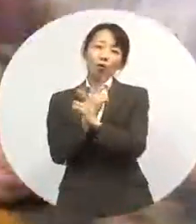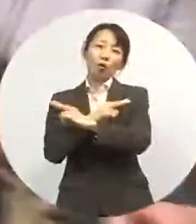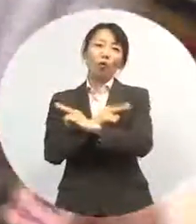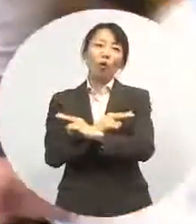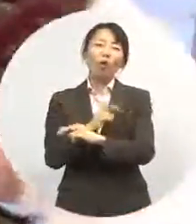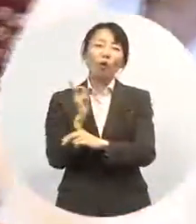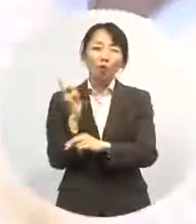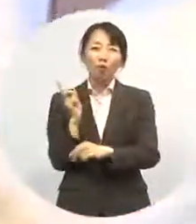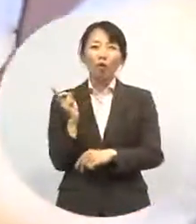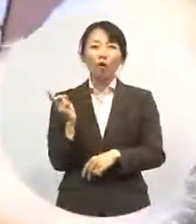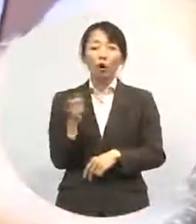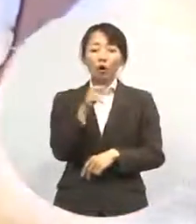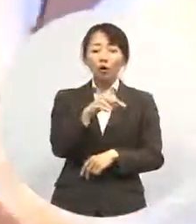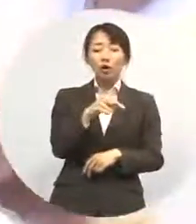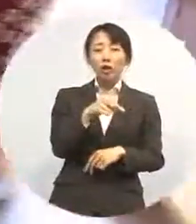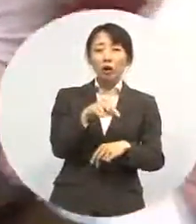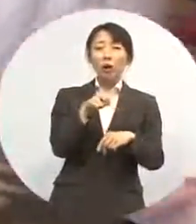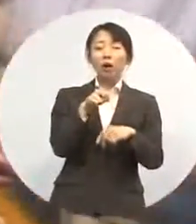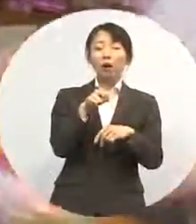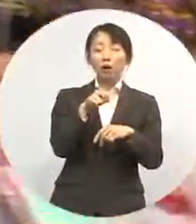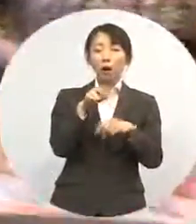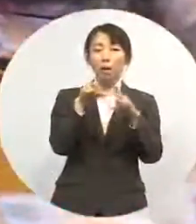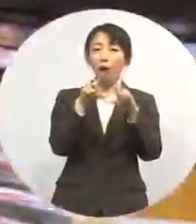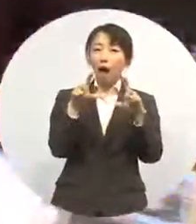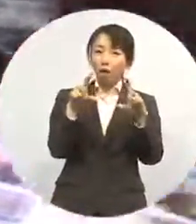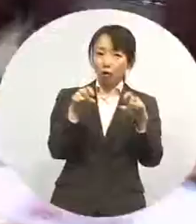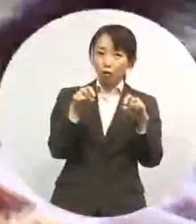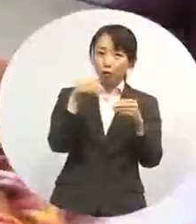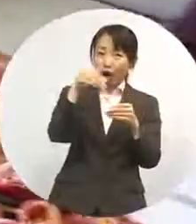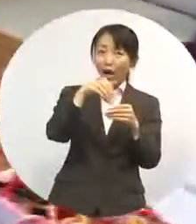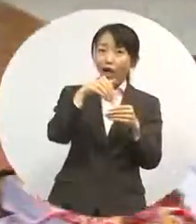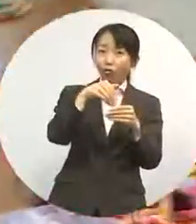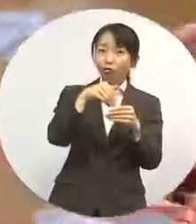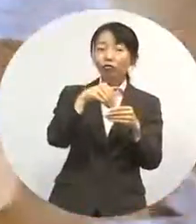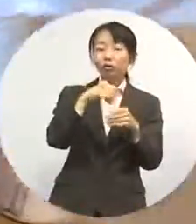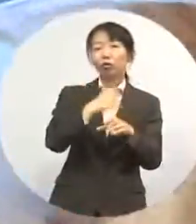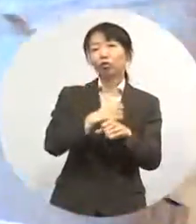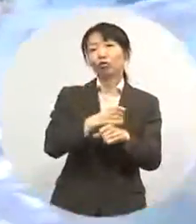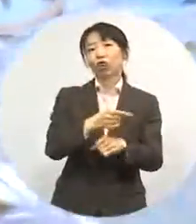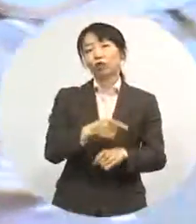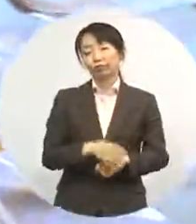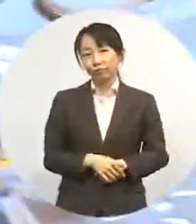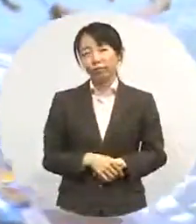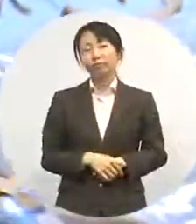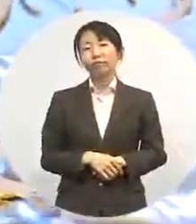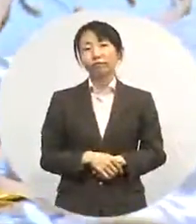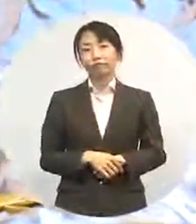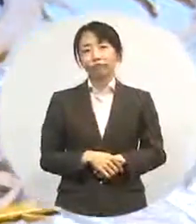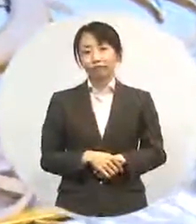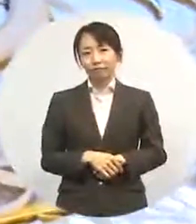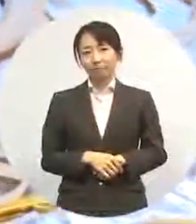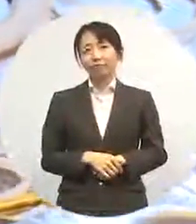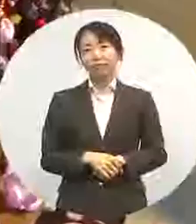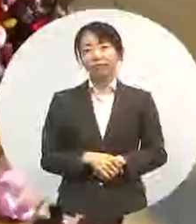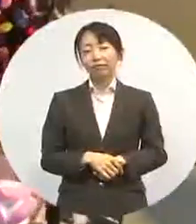ですね。 トンボ、はい、 こっちはパスケースを作ってますので。 パスケース、 はい、